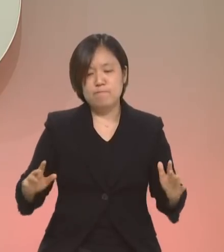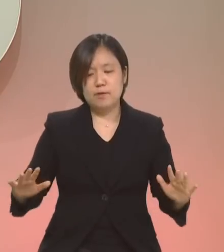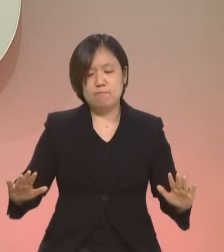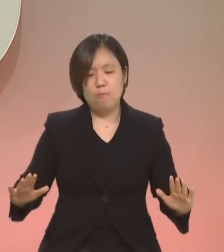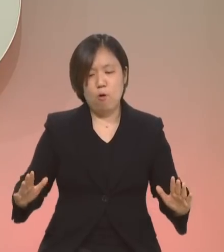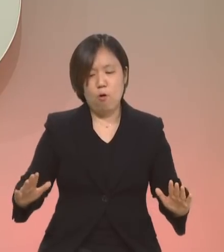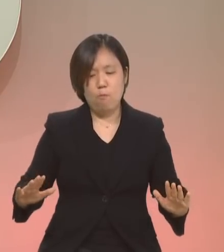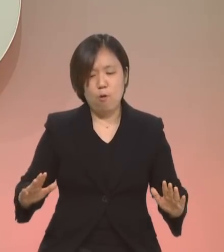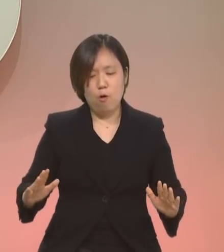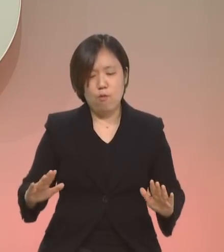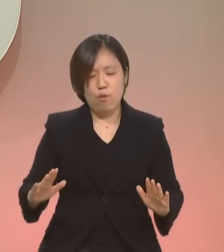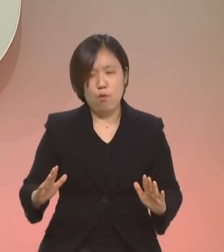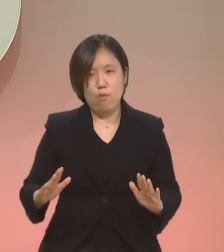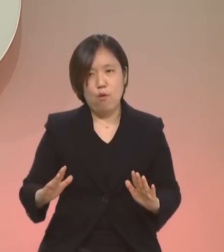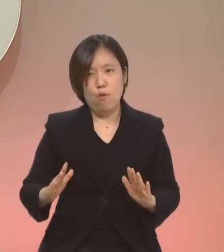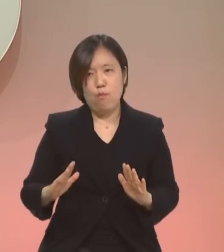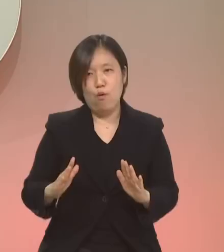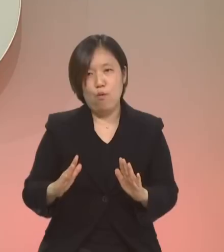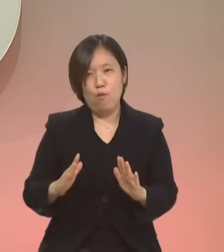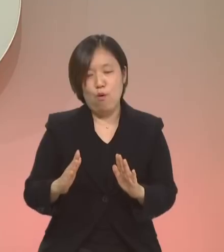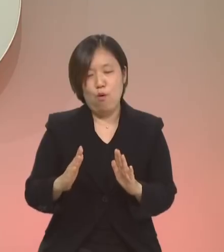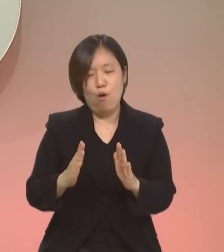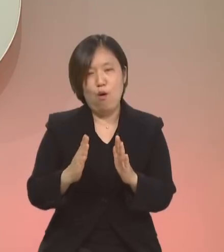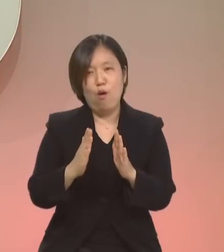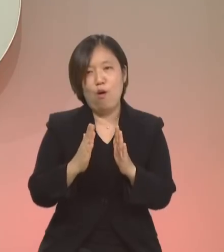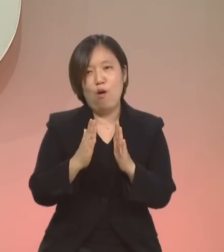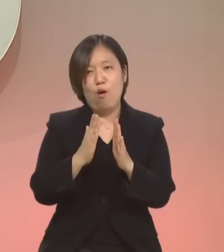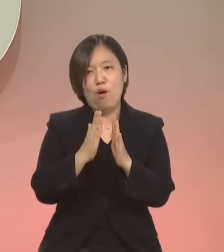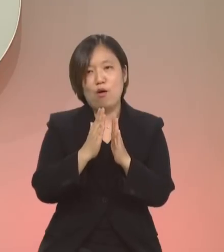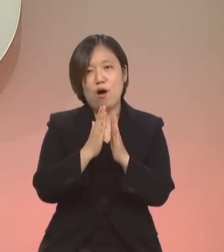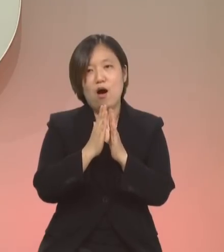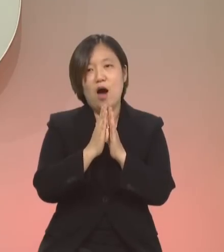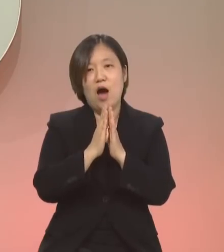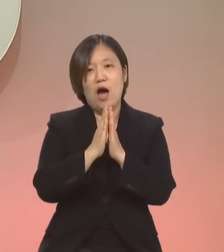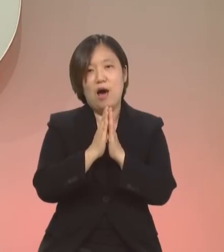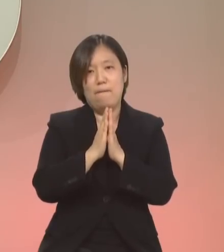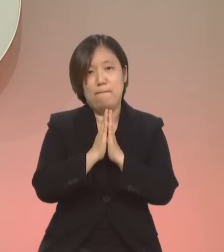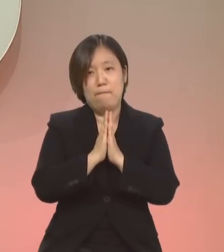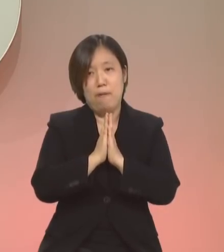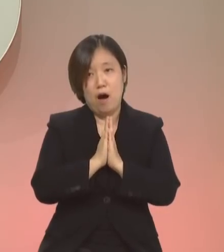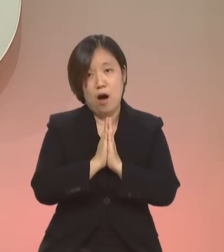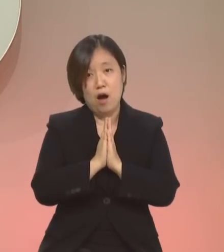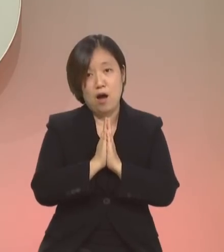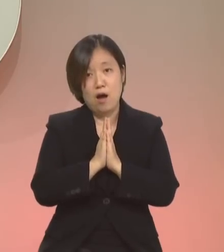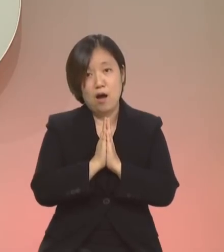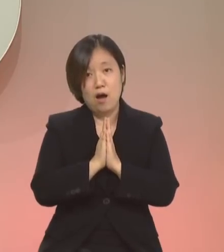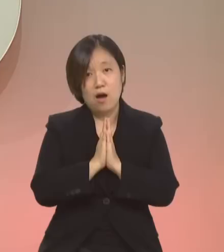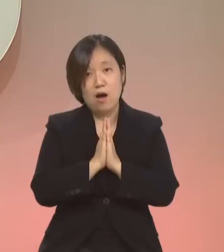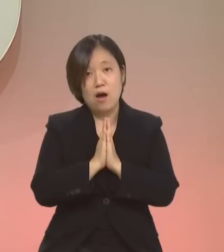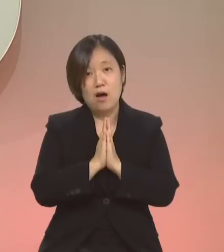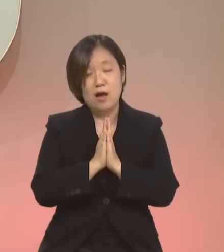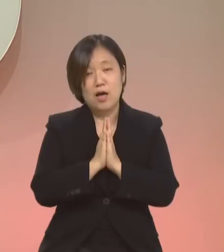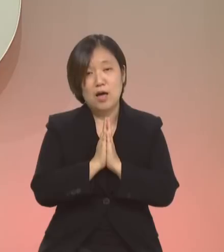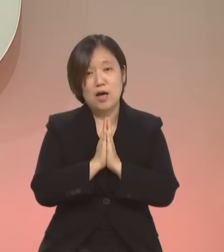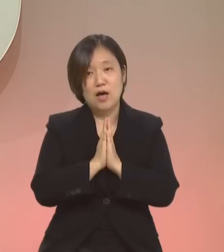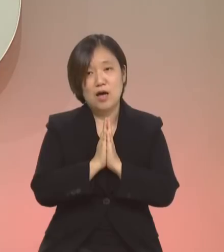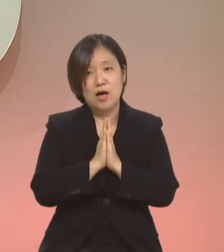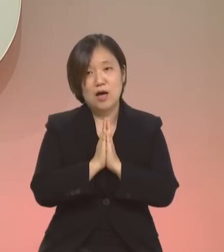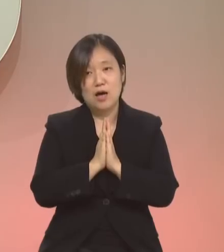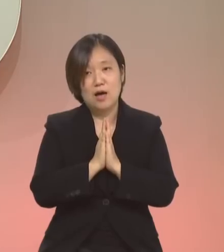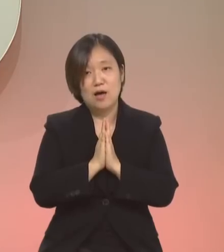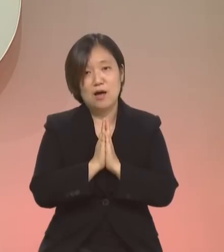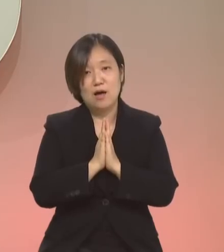모으고 모으고 모으고 모아서 누운 상태에서 가슴 앞에서 딱 합장을 했대요 누운 상태에서 가슴